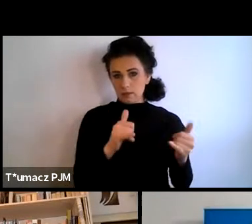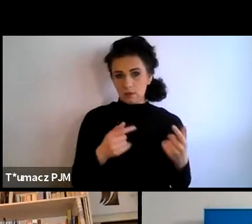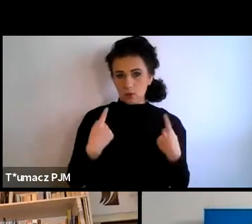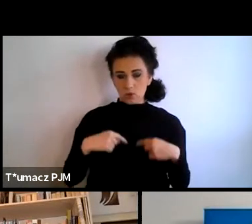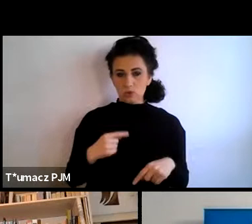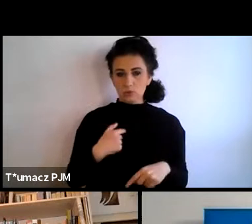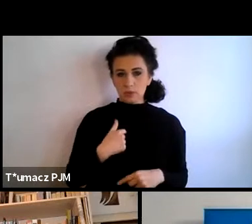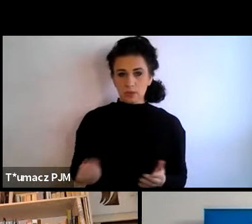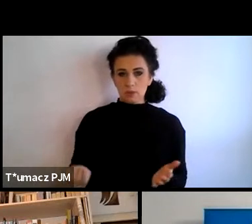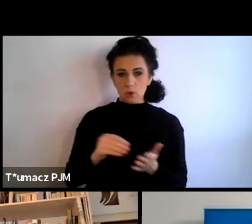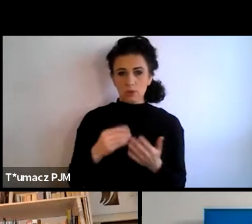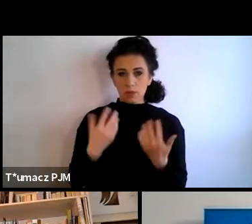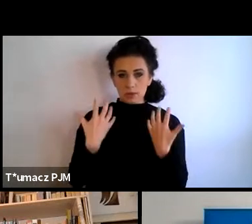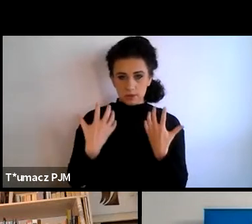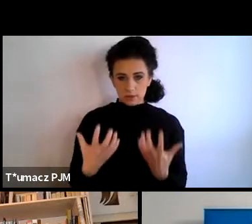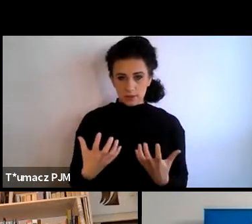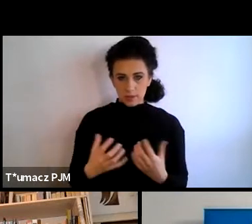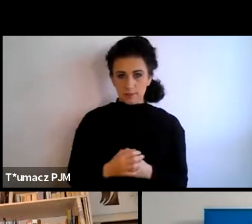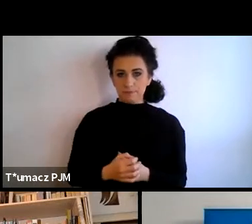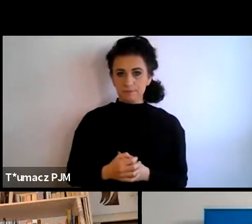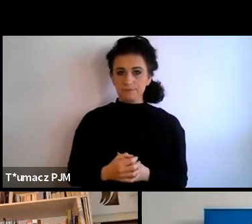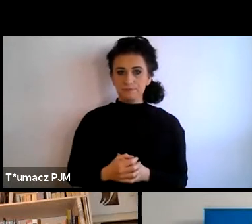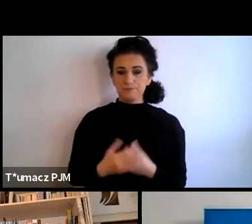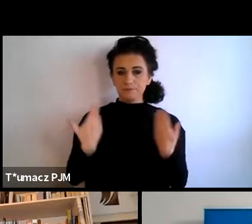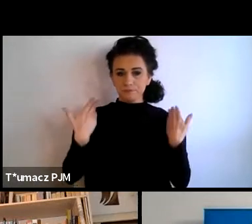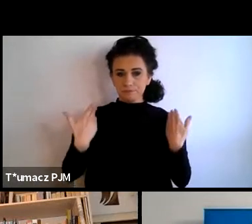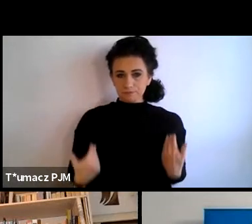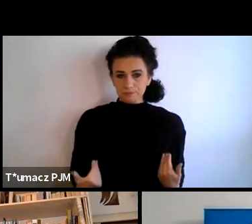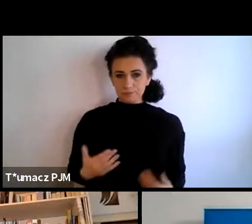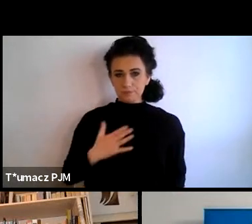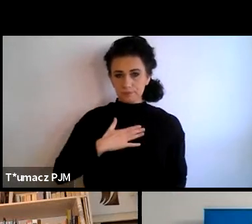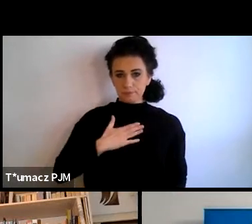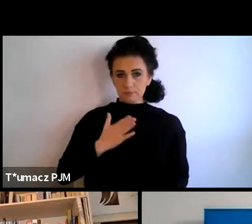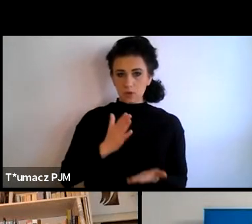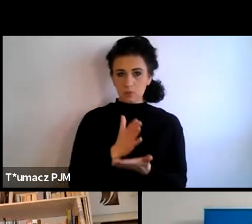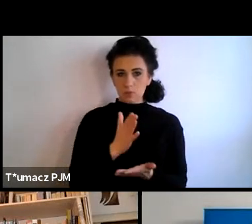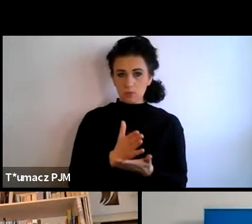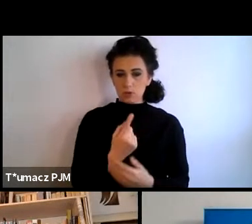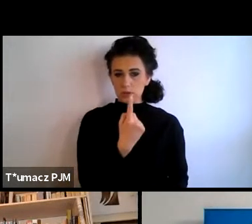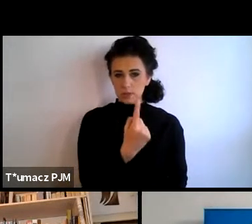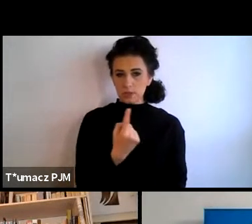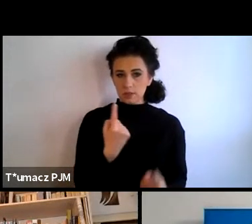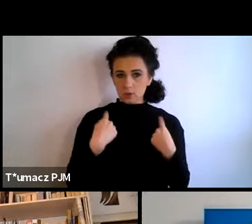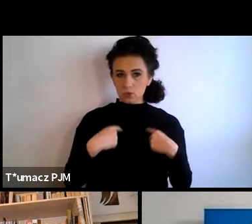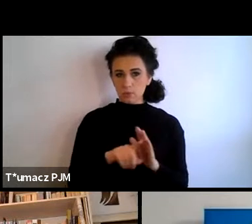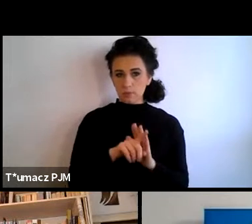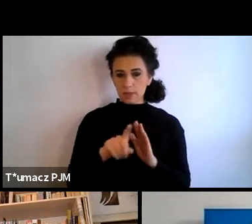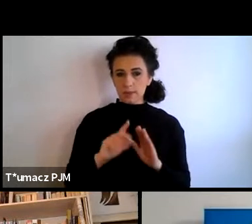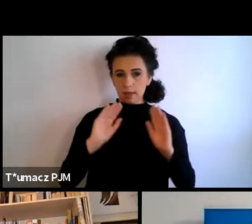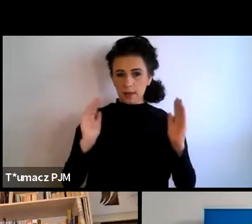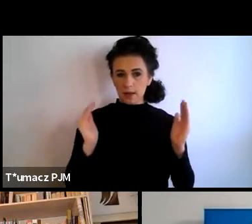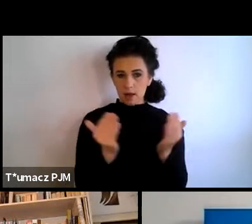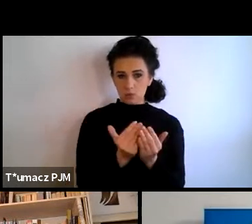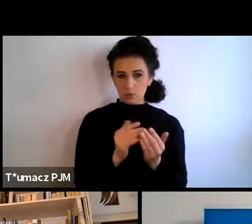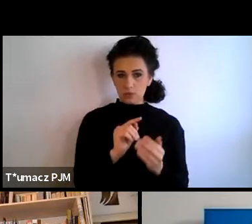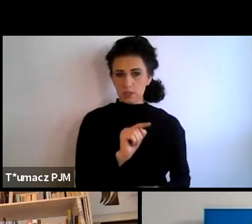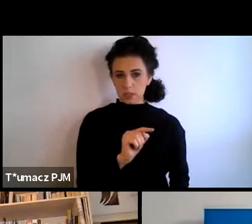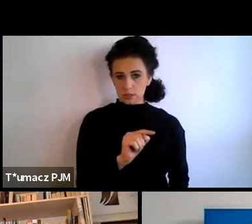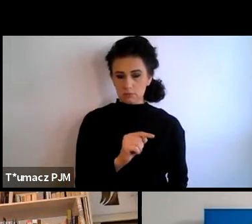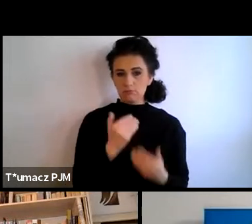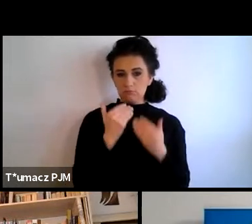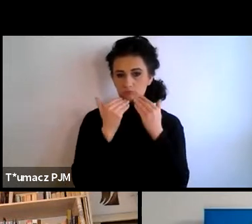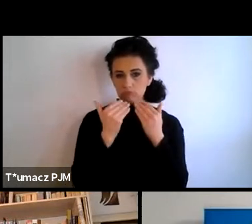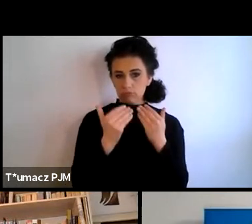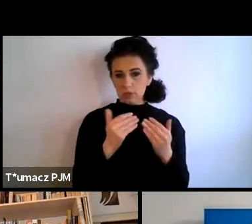Chciałabym dodać, ponieważ wypracowaliśmy taki sposób pomocy jednej osobie ze spektrum autyzmu, gdzie dzięki współpracy